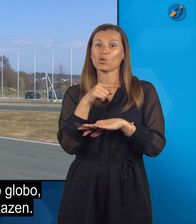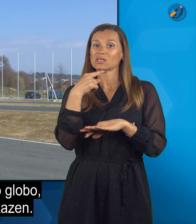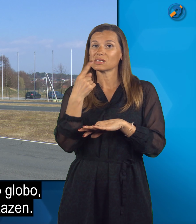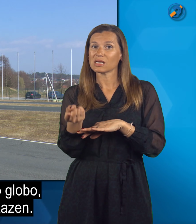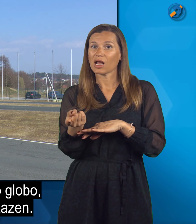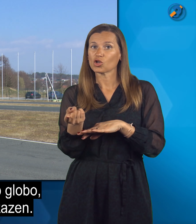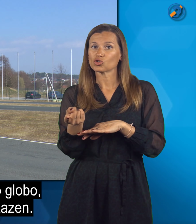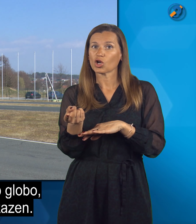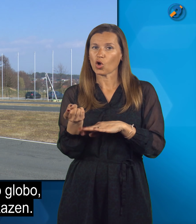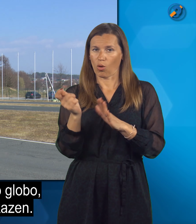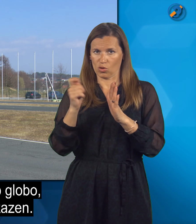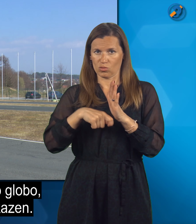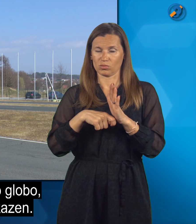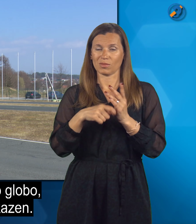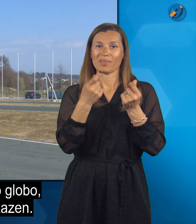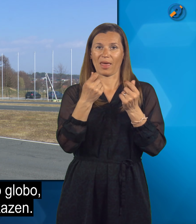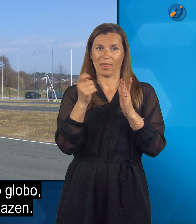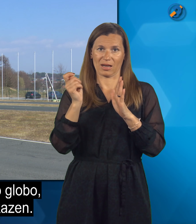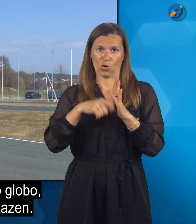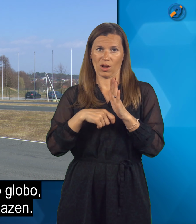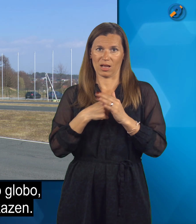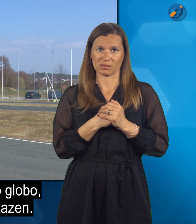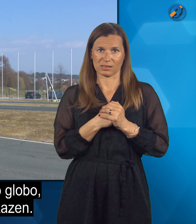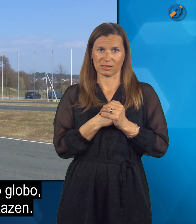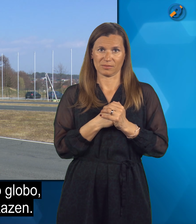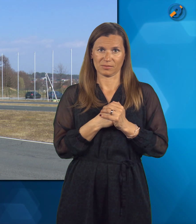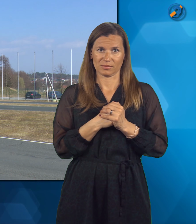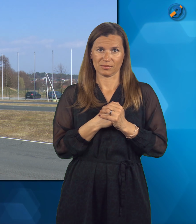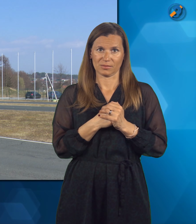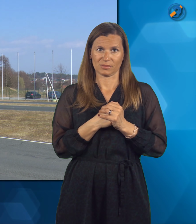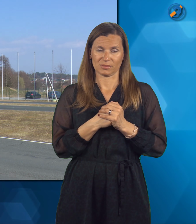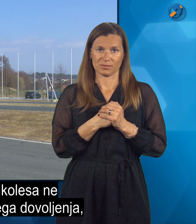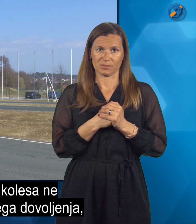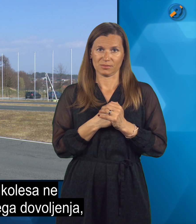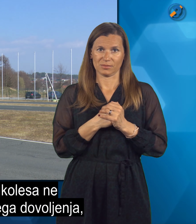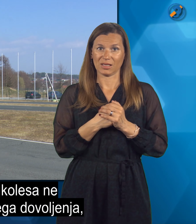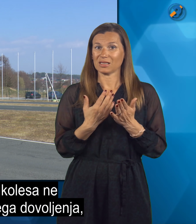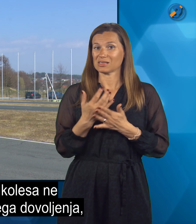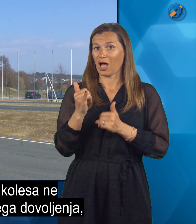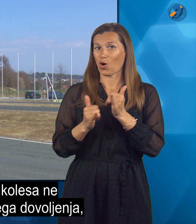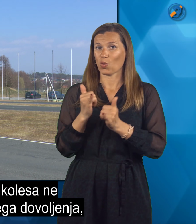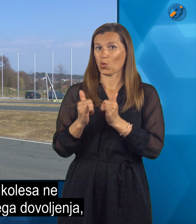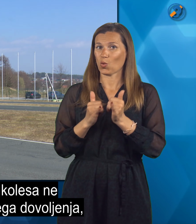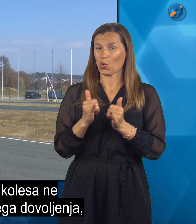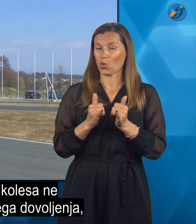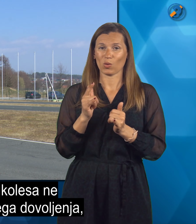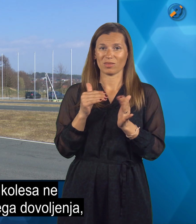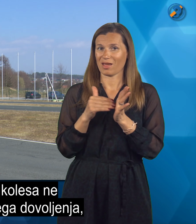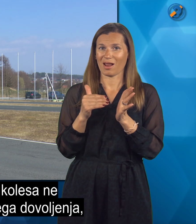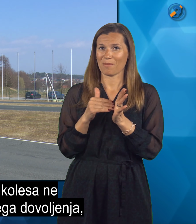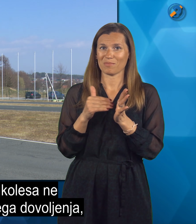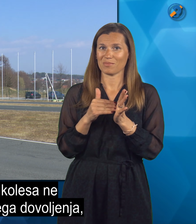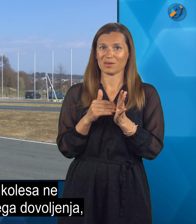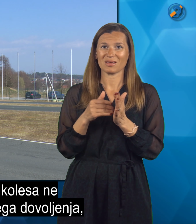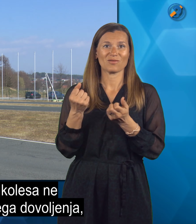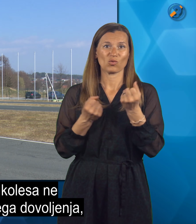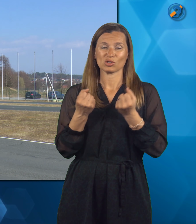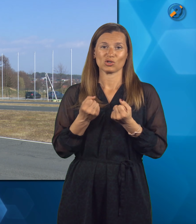mu izrečejo globo, denarno kazen. Ker za vožnjo kolesa ne potrebuje